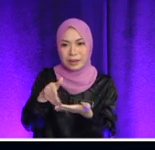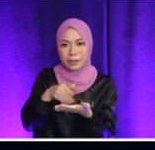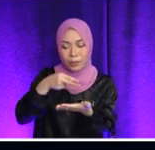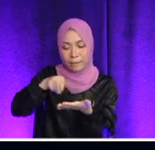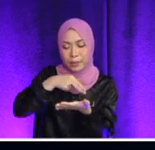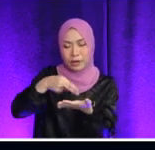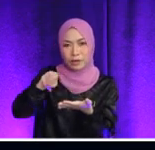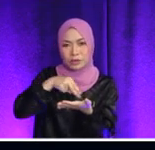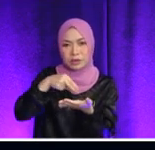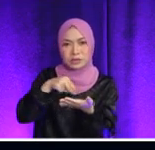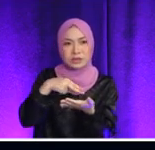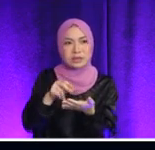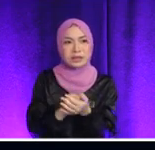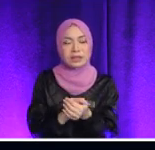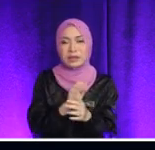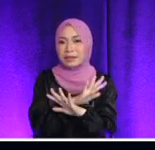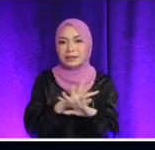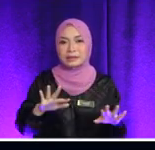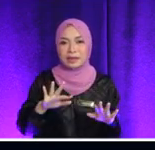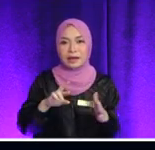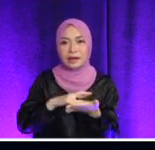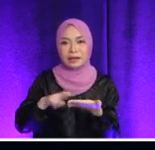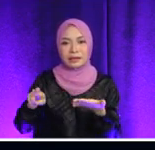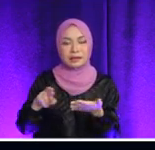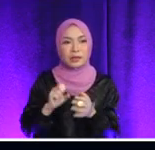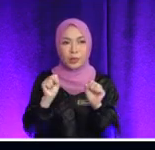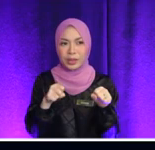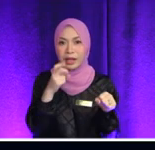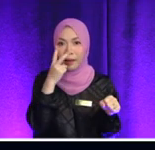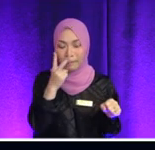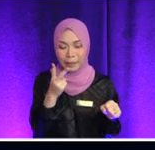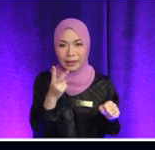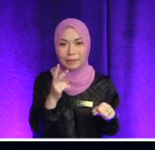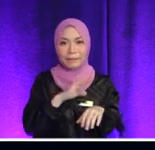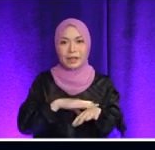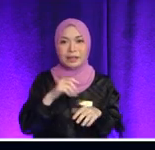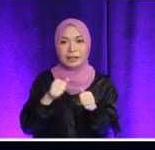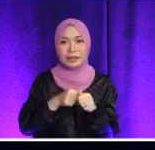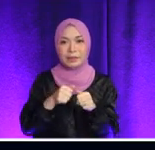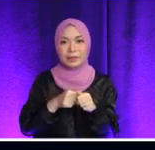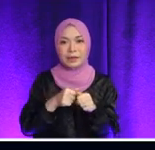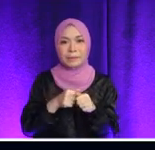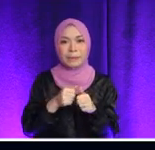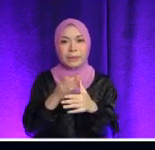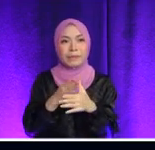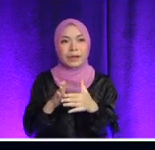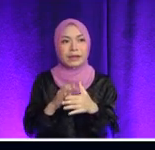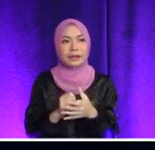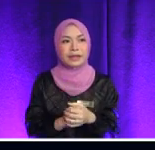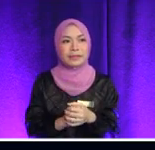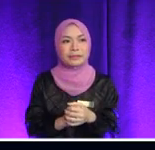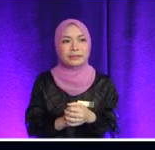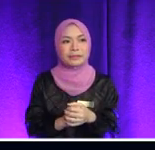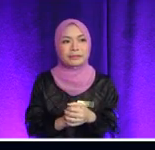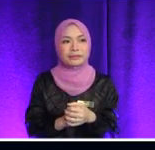Venturi oke di setiap bahagian Oke hasil karya ini ada